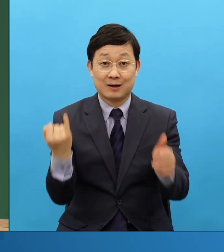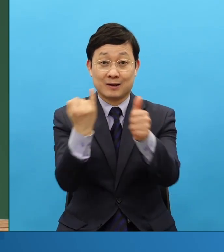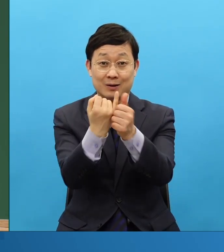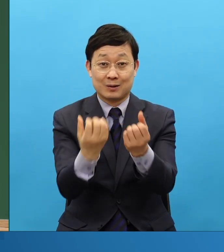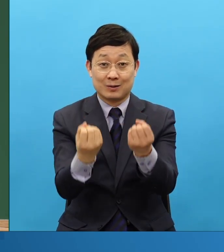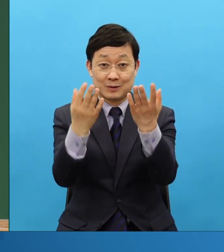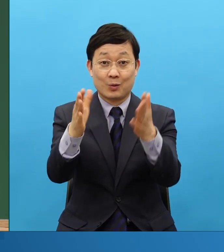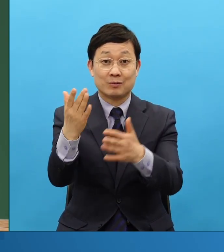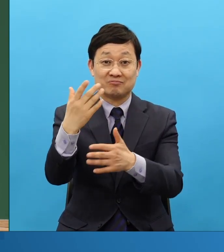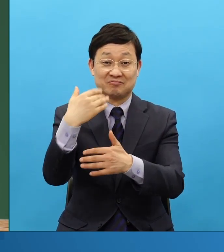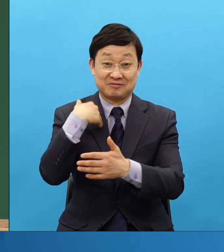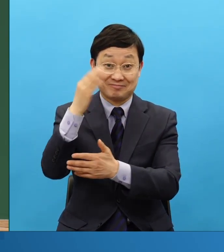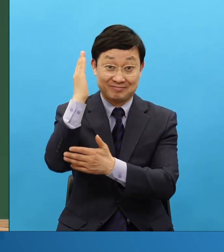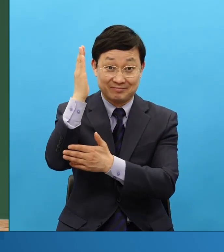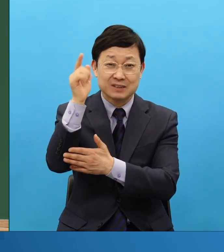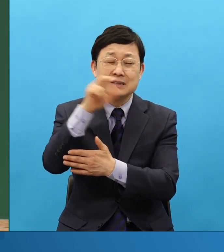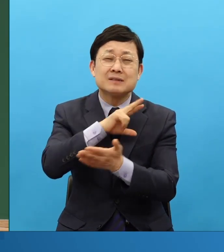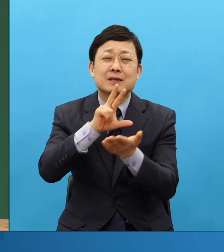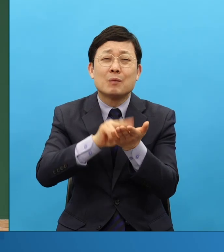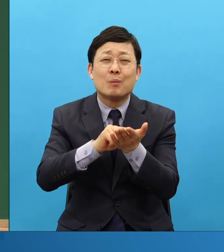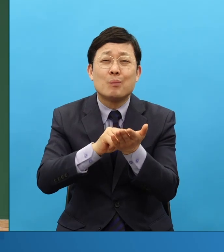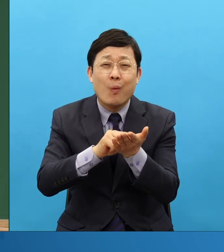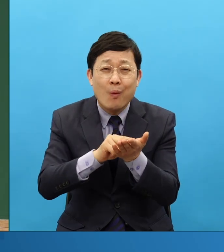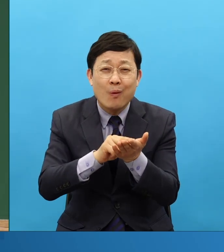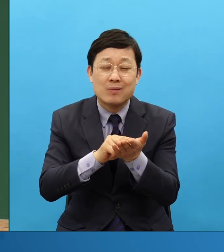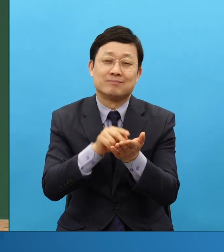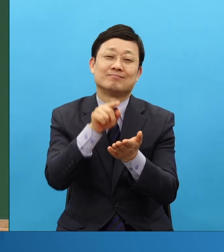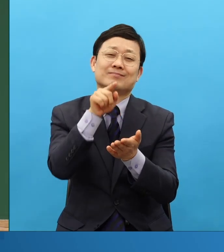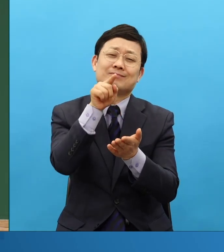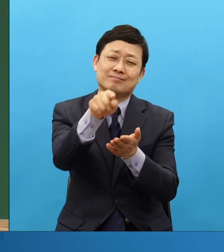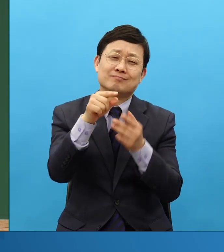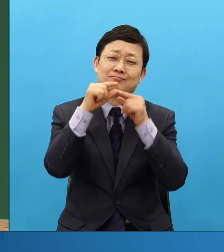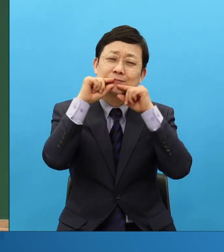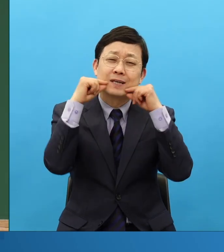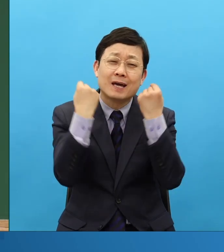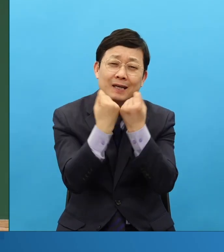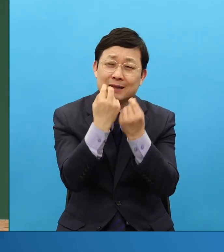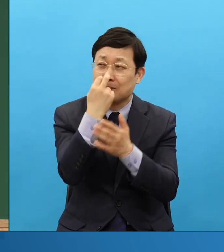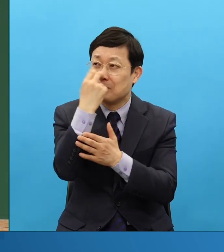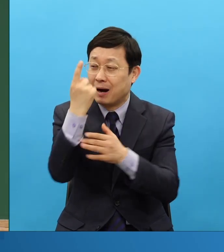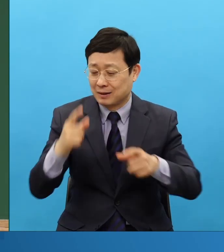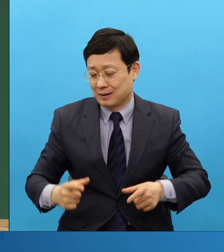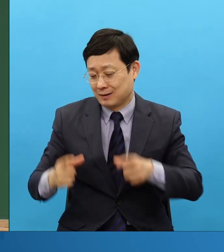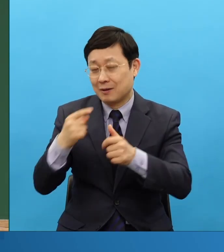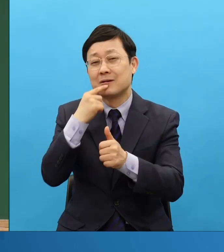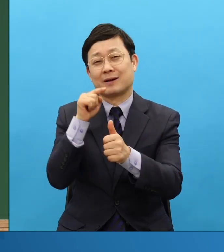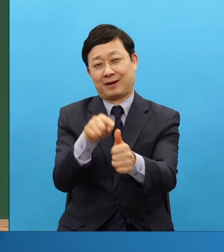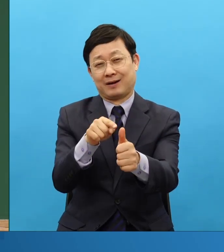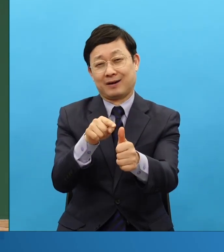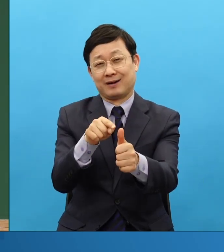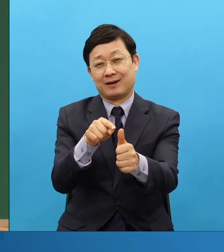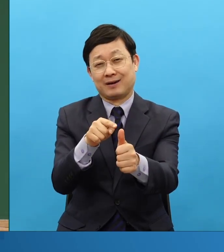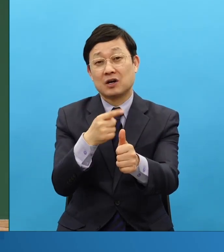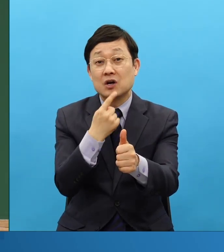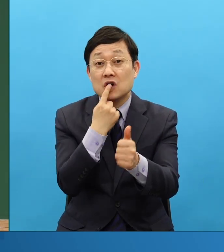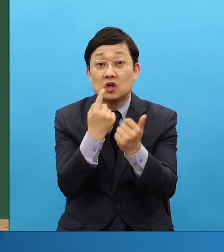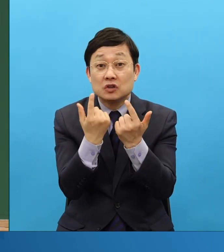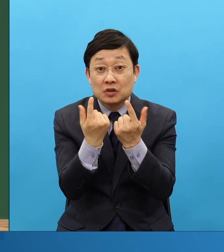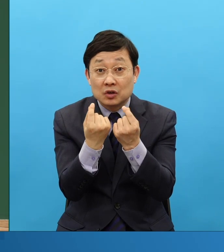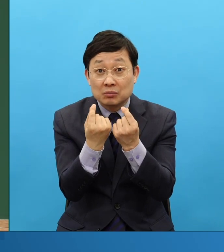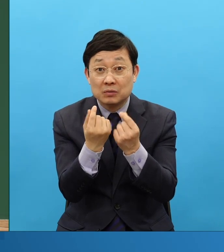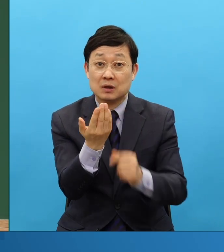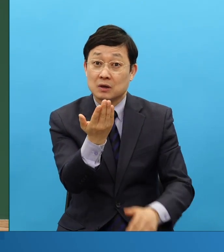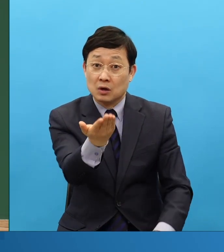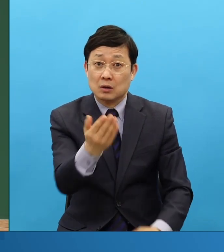message that 그겁니다. I gave to Reverend Shin Bong-jun's daughter who's getting married today was to make the bartizan of the 237 nations. 그러면 말이 안